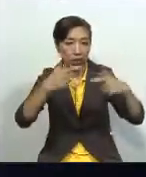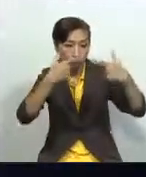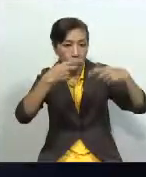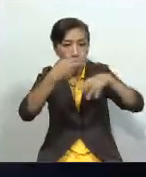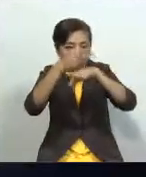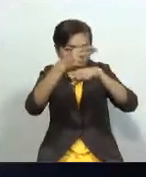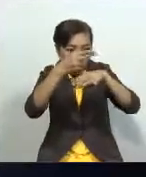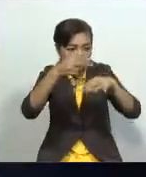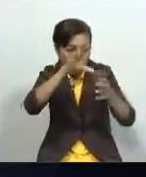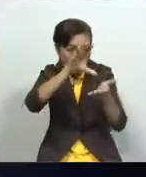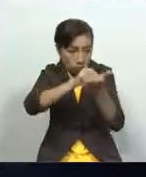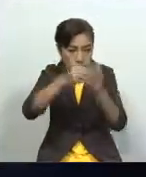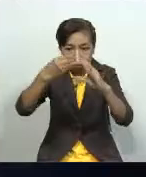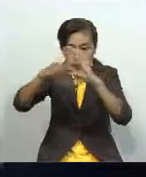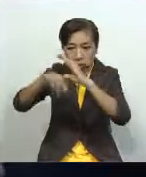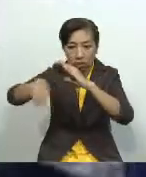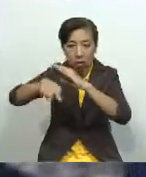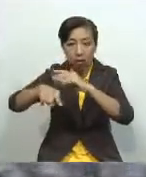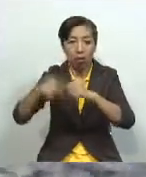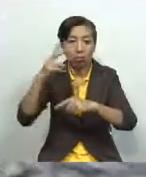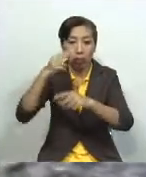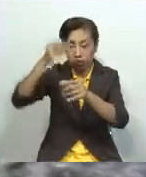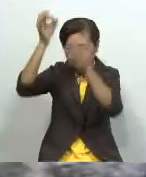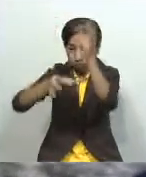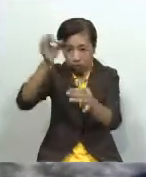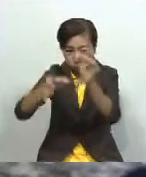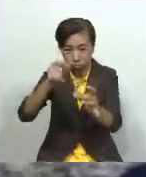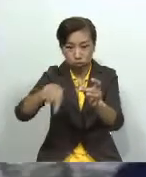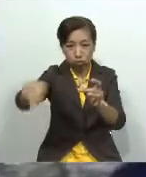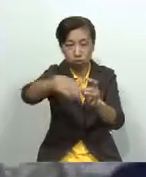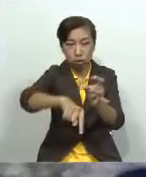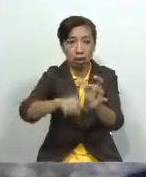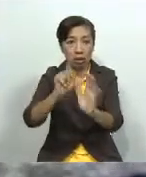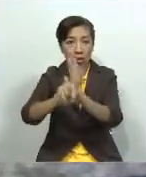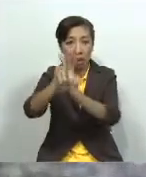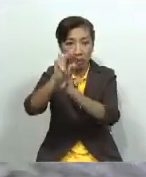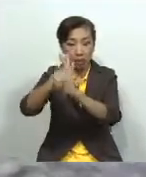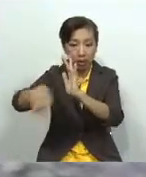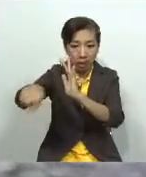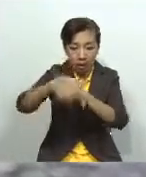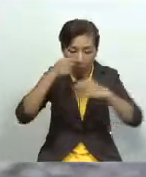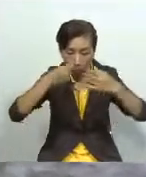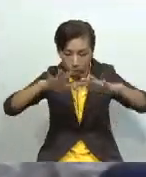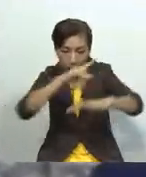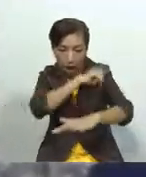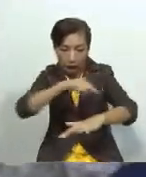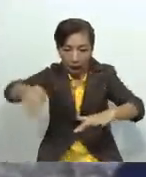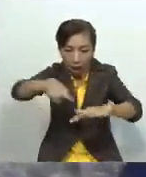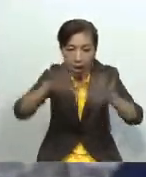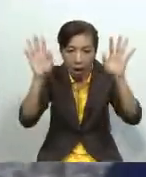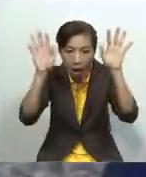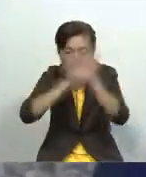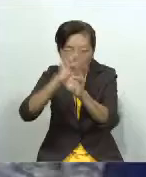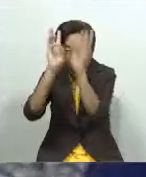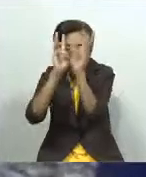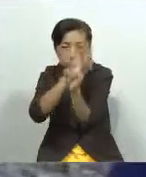พลูกเห็บที่ตกเกือบครึ่งชั่วโมงจนขาวโพลนเต็มลานบ้านคล้ายกับถูกปกคลุมด้วยหิมะซึ่งเกิดขึ้น